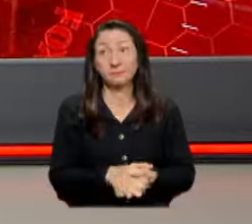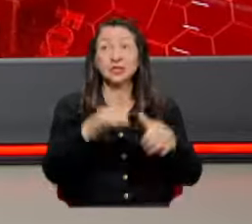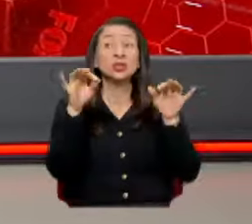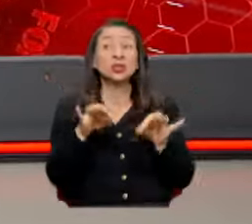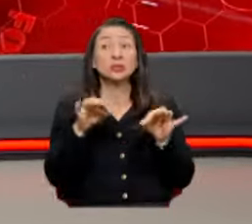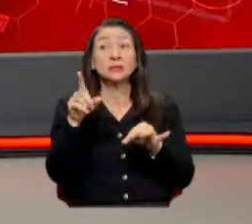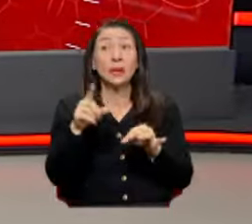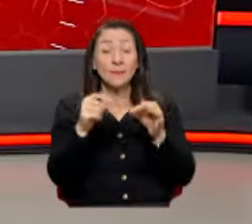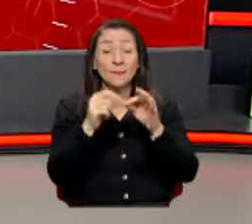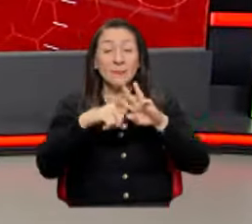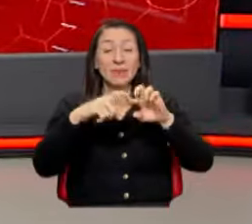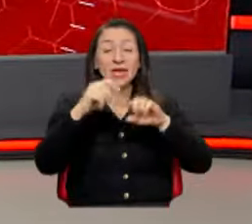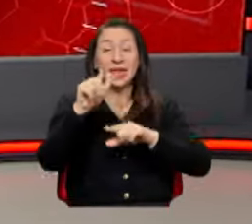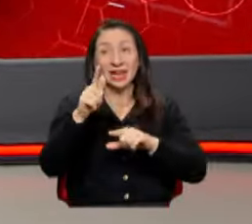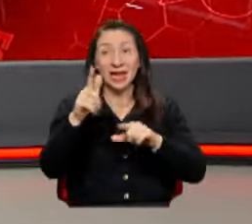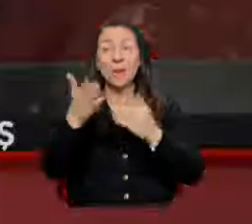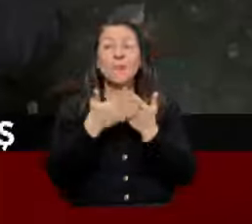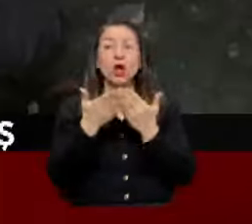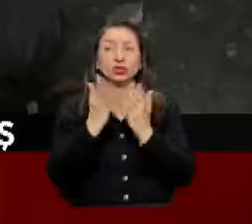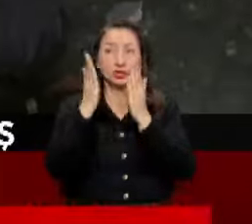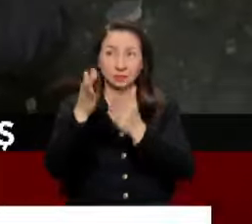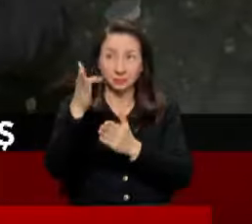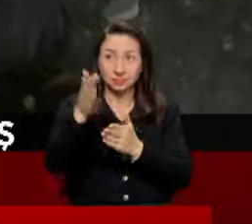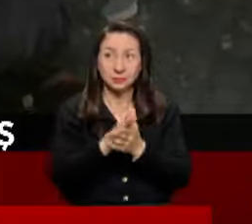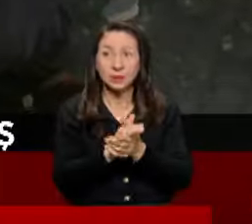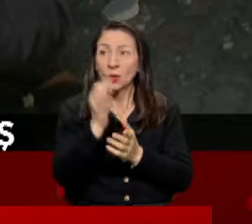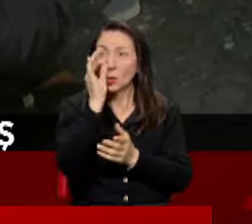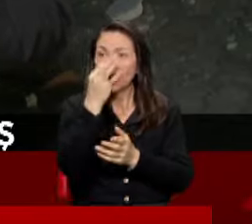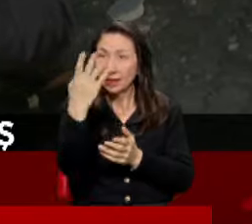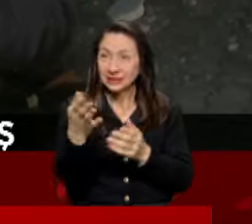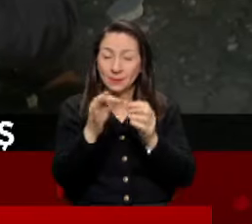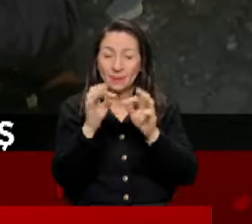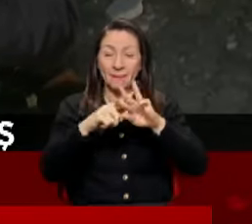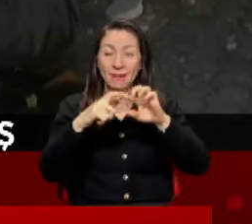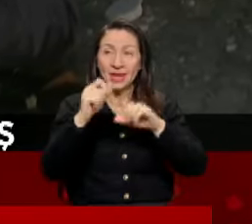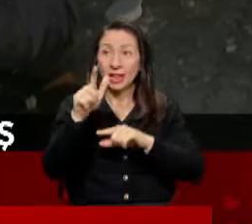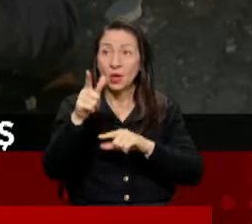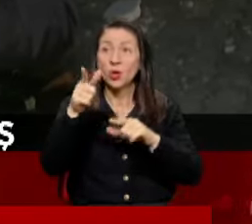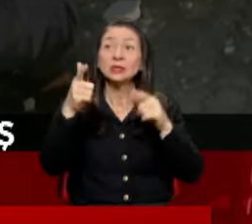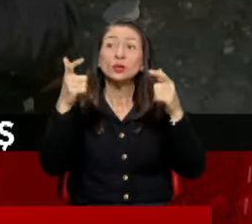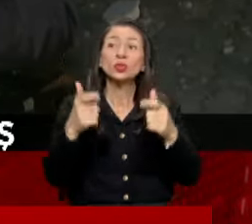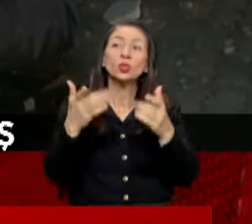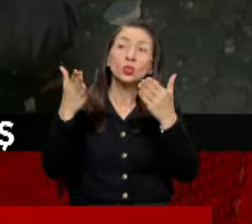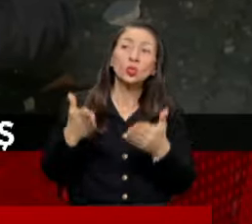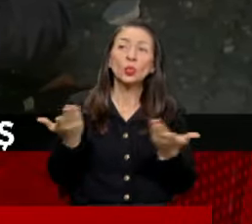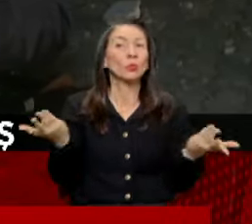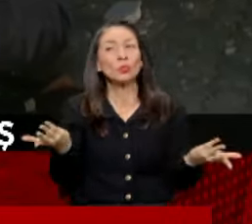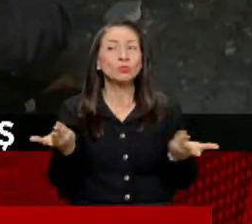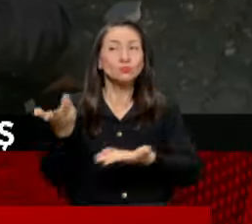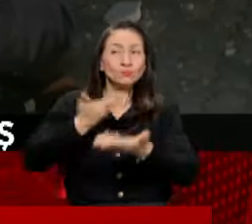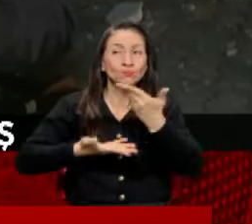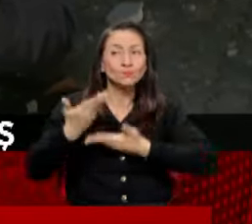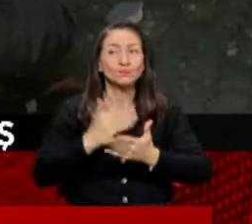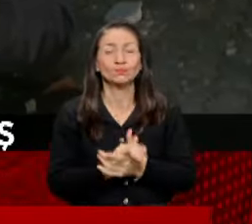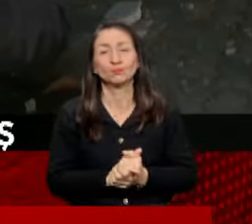şimdi Beril öt kana gidiyoruz Kahramanmaraş'a kolay gelsin Beril oradaki durumu bize